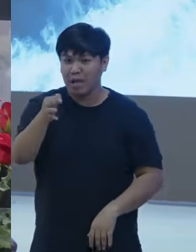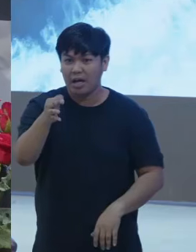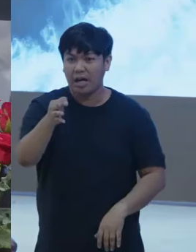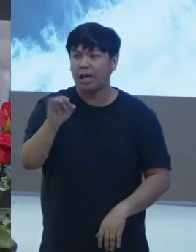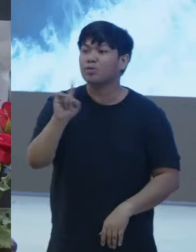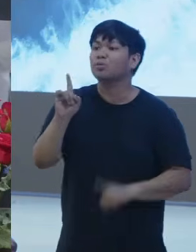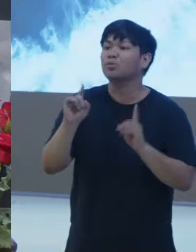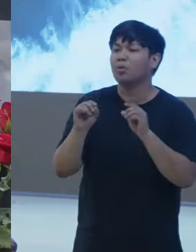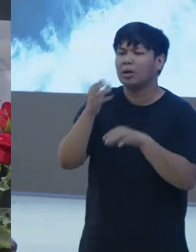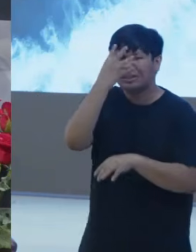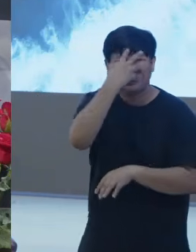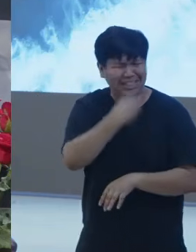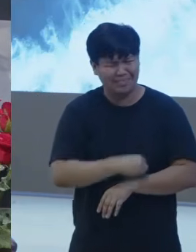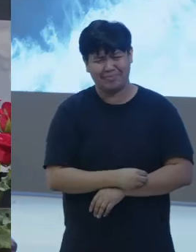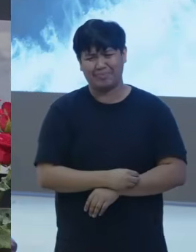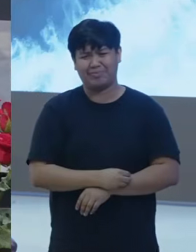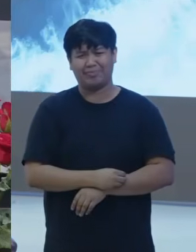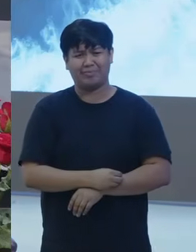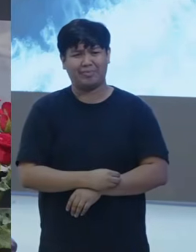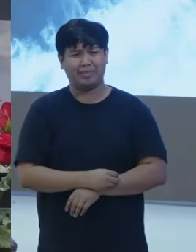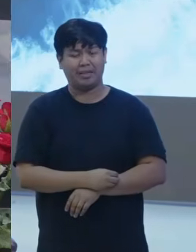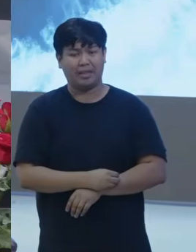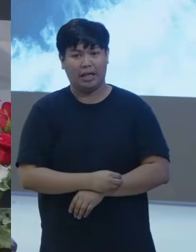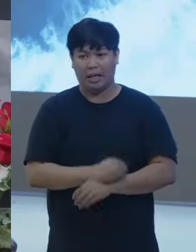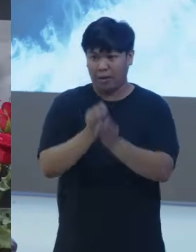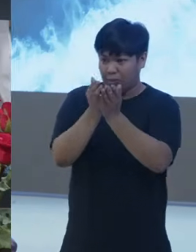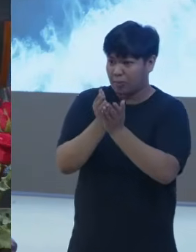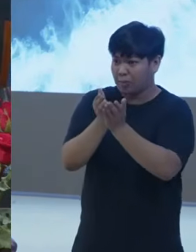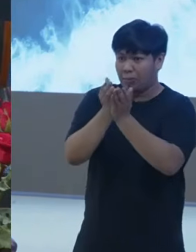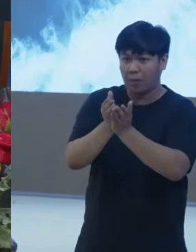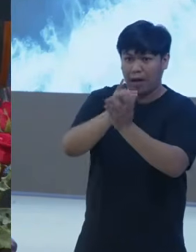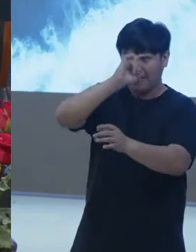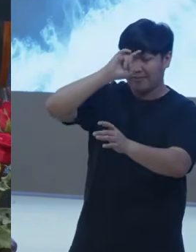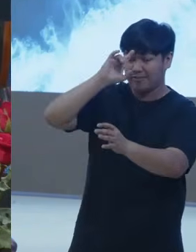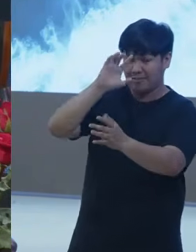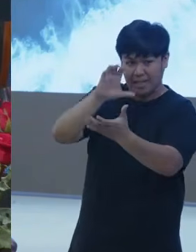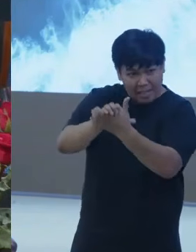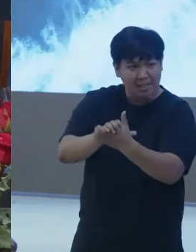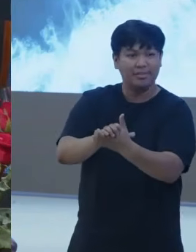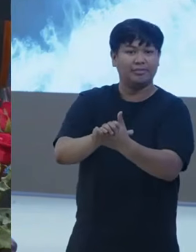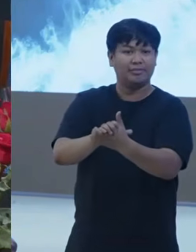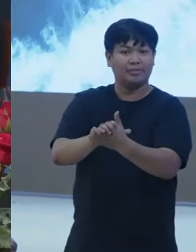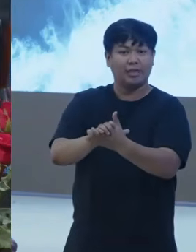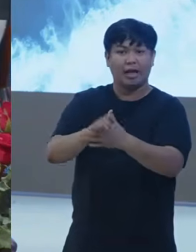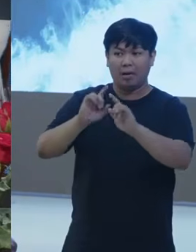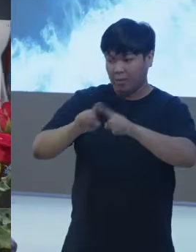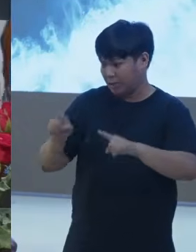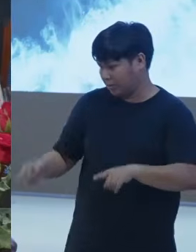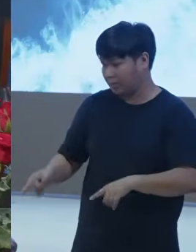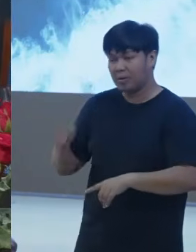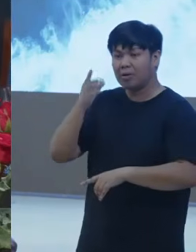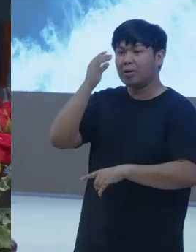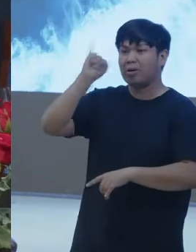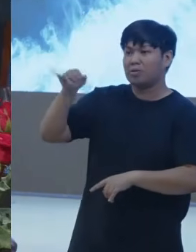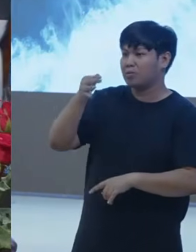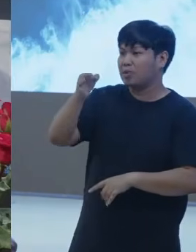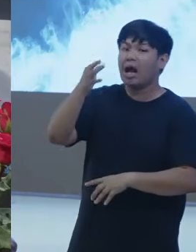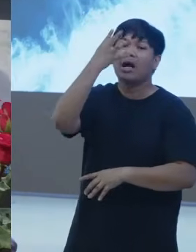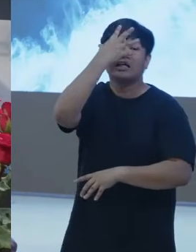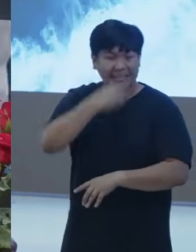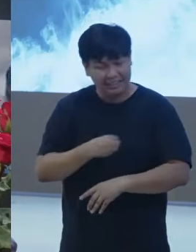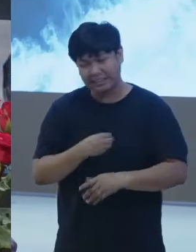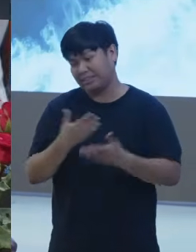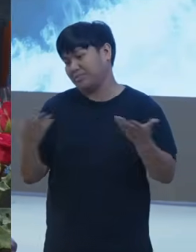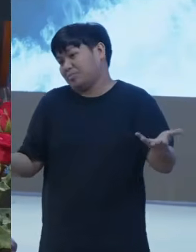Yahweh. Sila mismo ay nanampalataya kay Yahweh dahil doon sa mirakulo ng pagtahimik ng